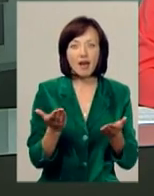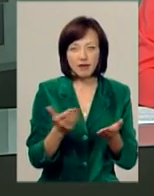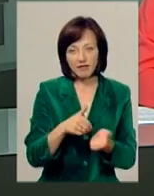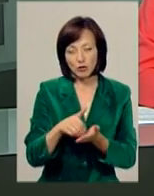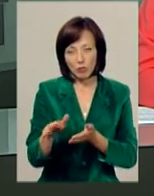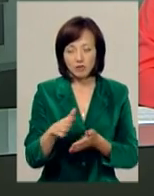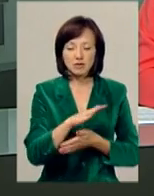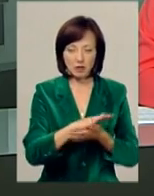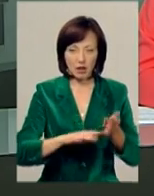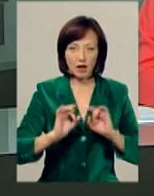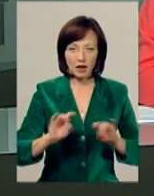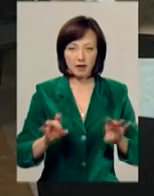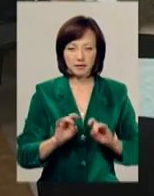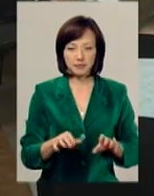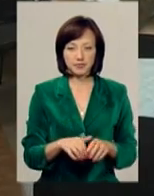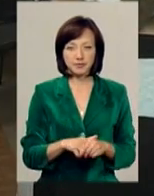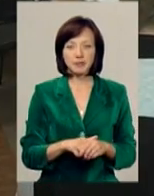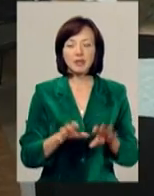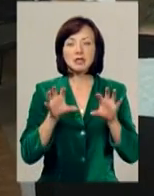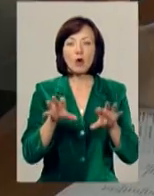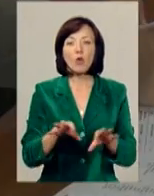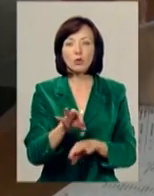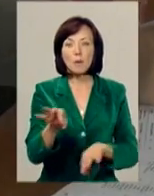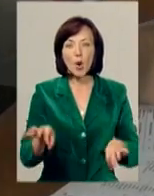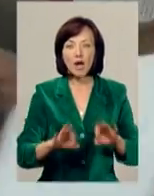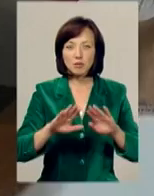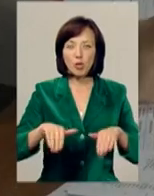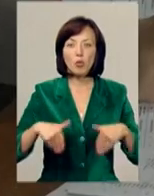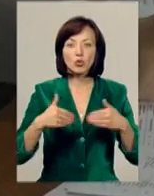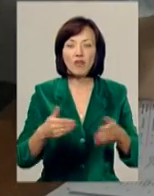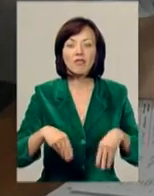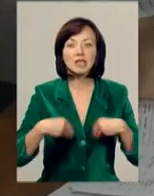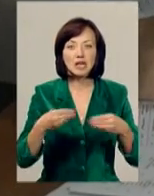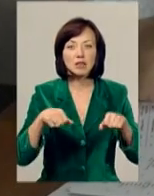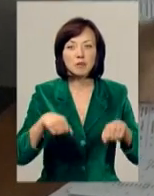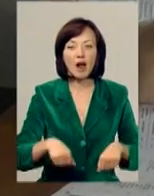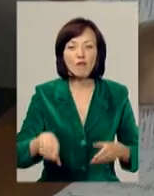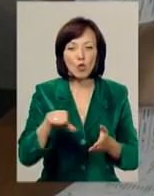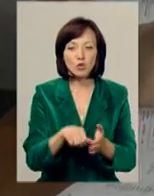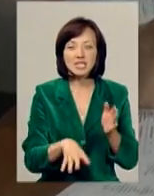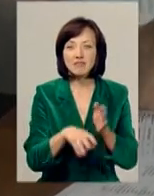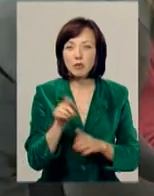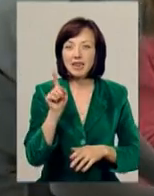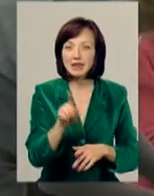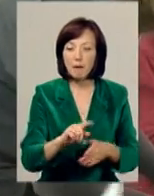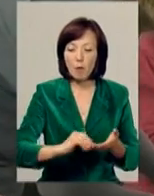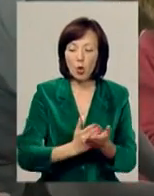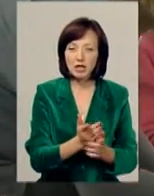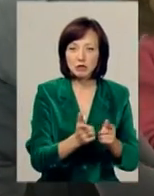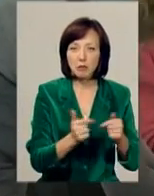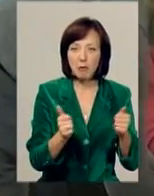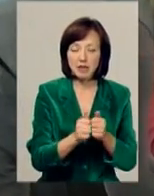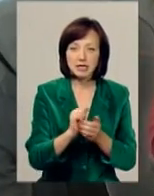підтримали далі у сюжеті законопроект пропонував надати право участі у виборах тим політичним партіям котрі